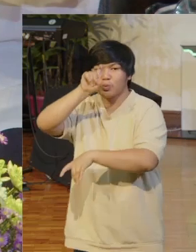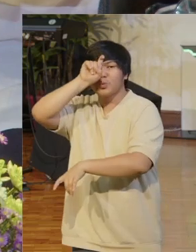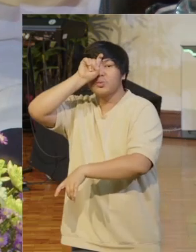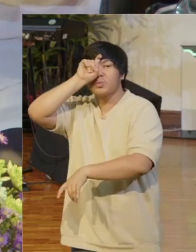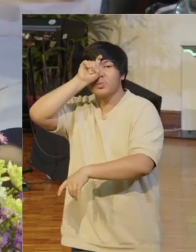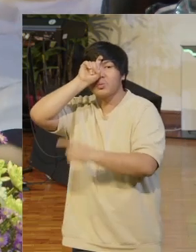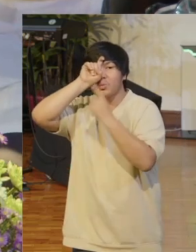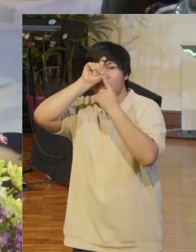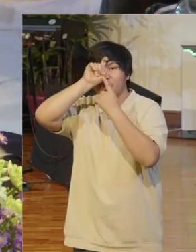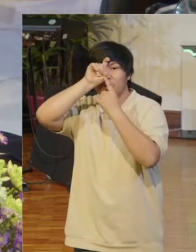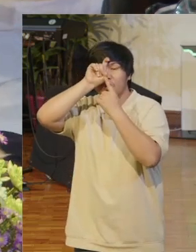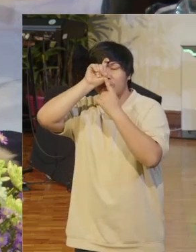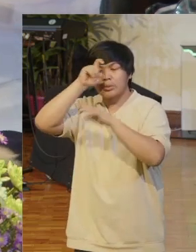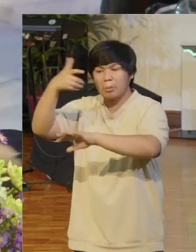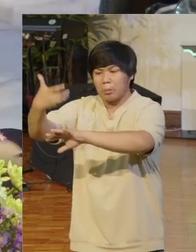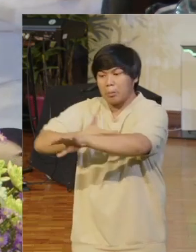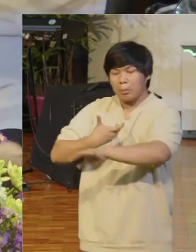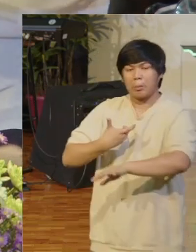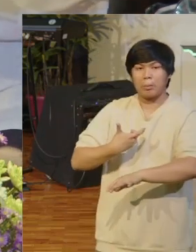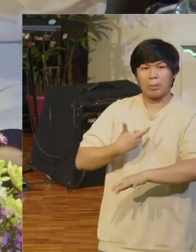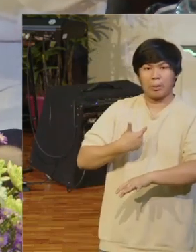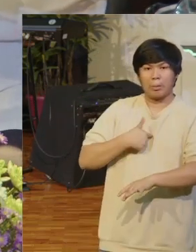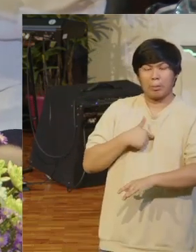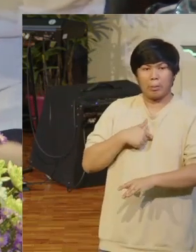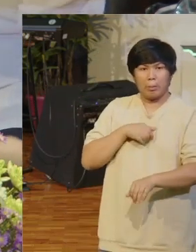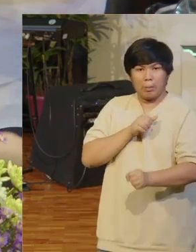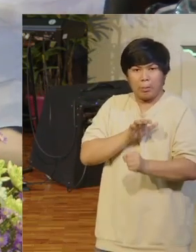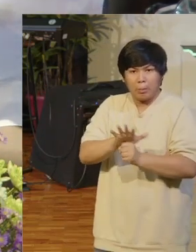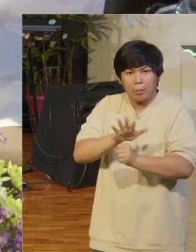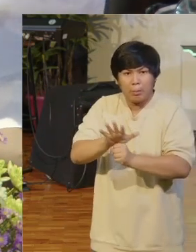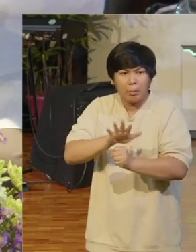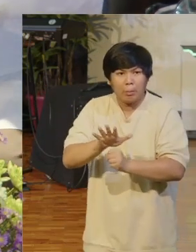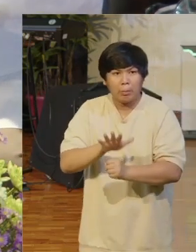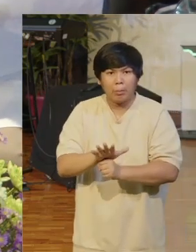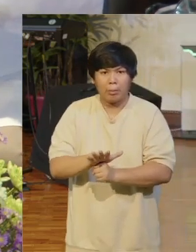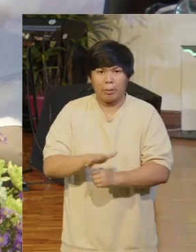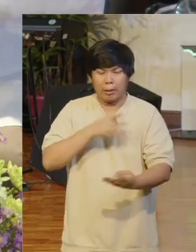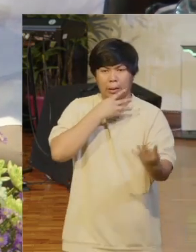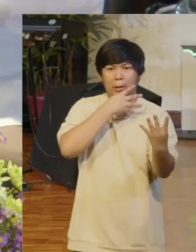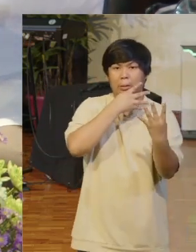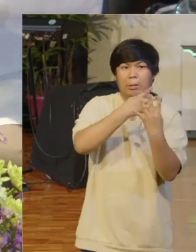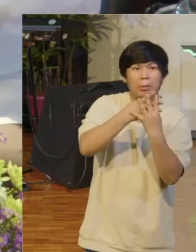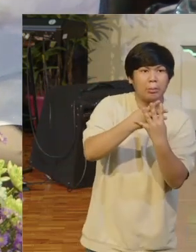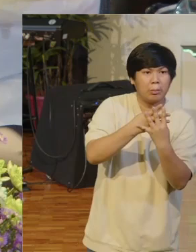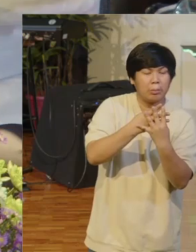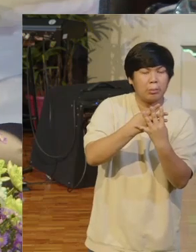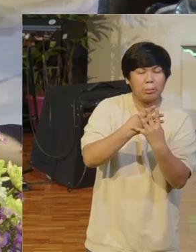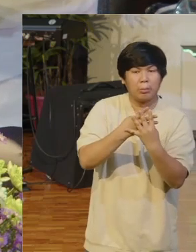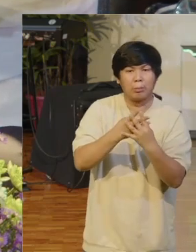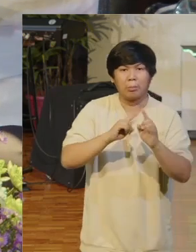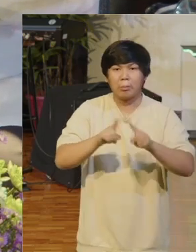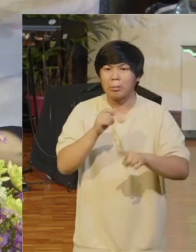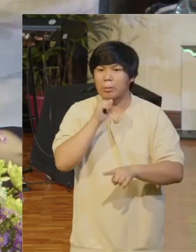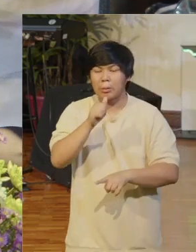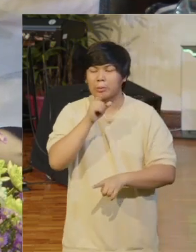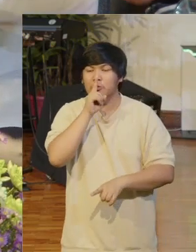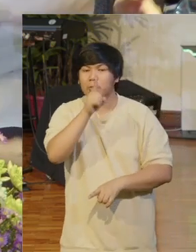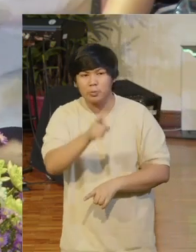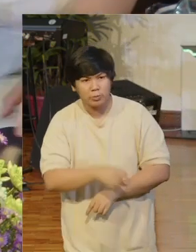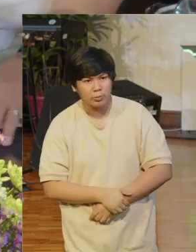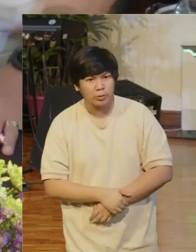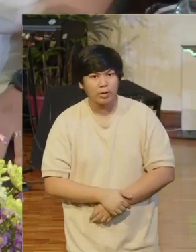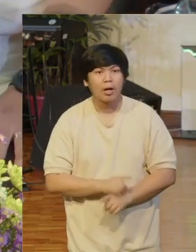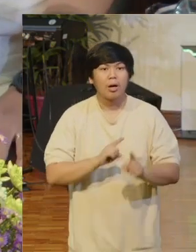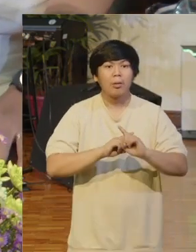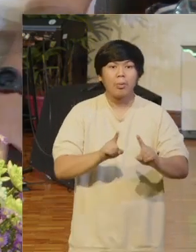naparatangan ng rape, no? Nakulong, at dahil sa isang napakagandang pangyayari, siya ang naging prime minister